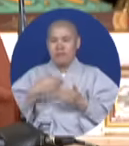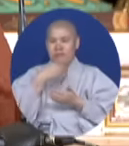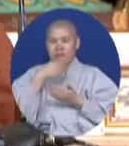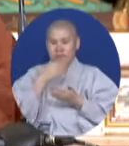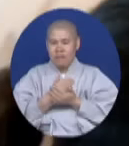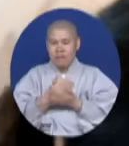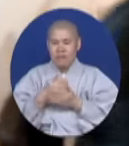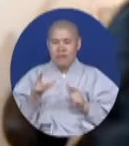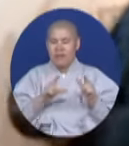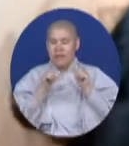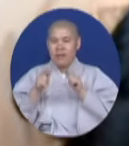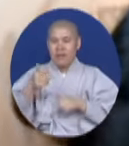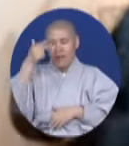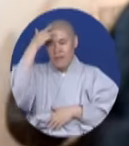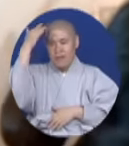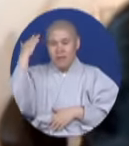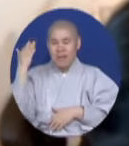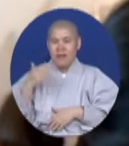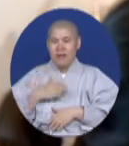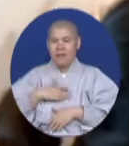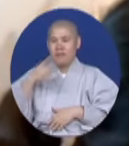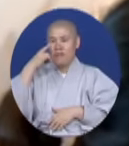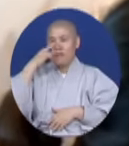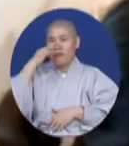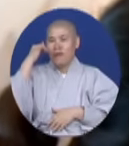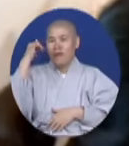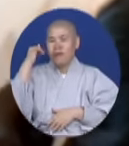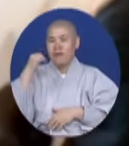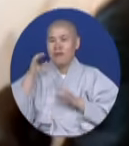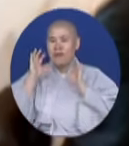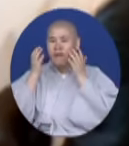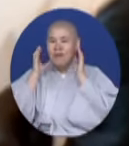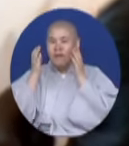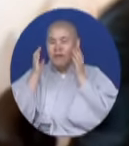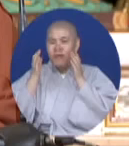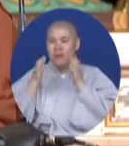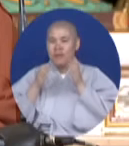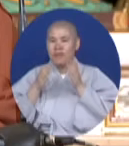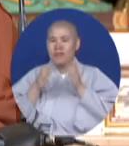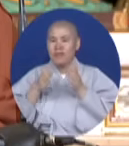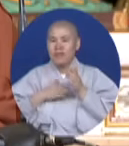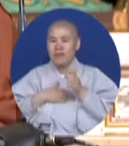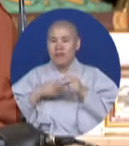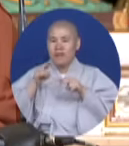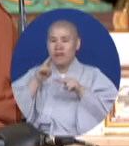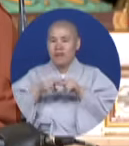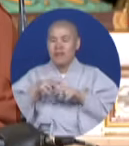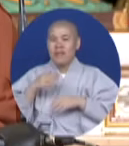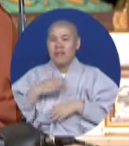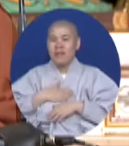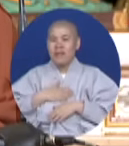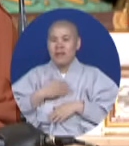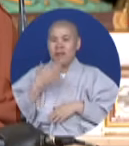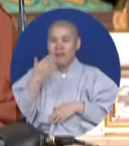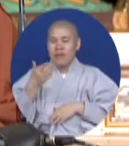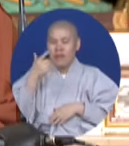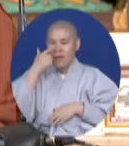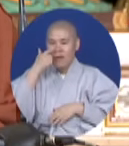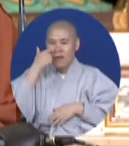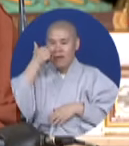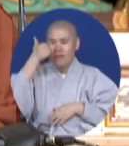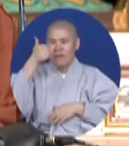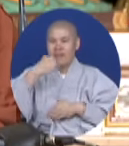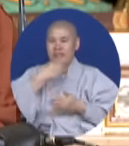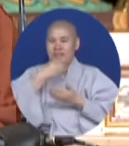옛날에 우리 어머니도 보면 그 어린 우리들을 앉혀놓고 내가 너희 아버지한테